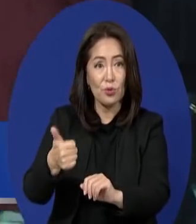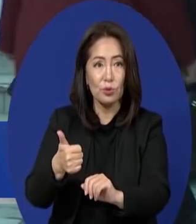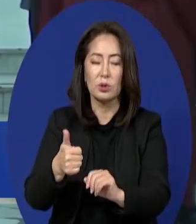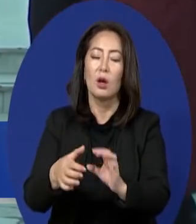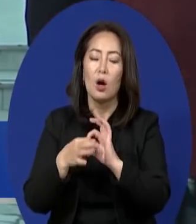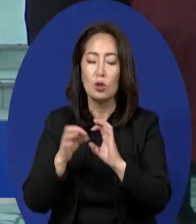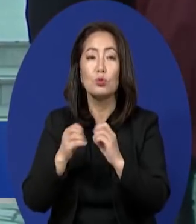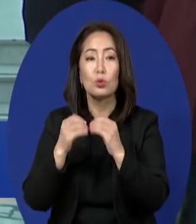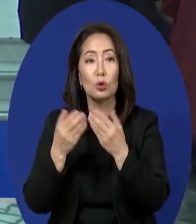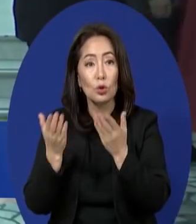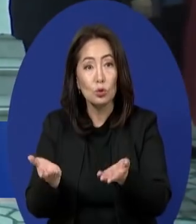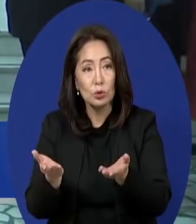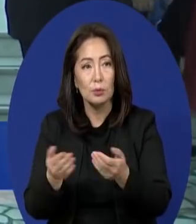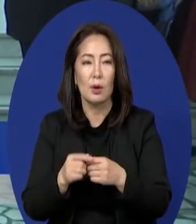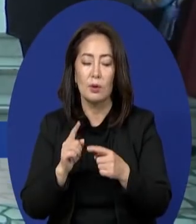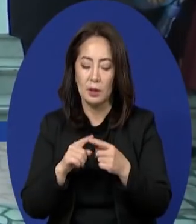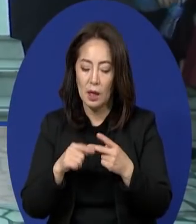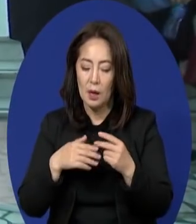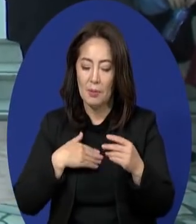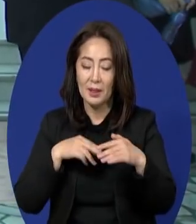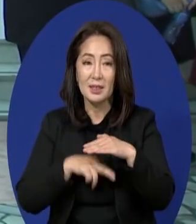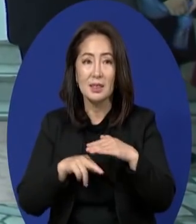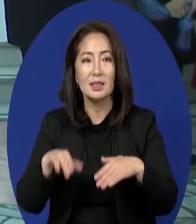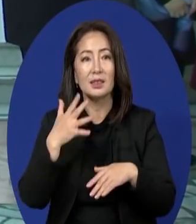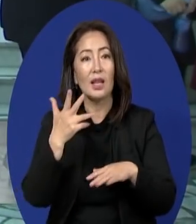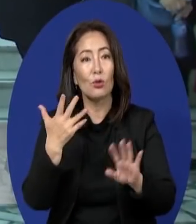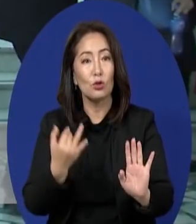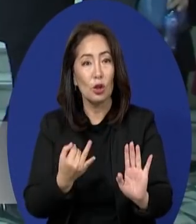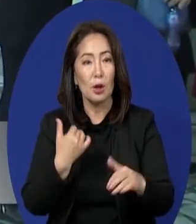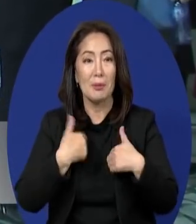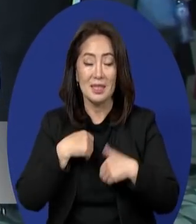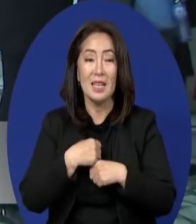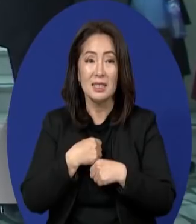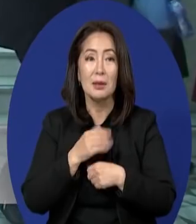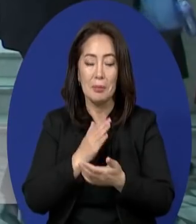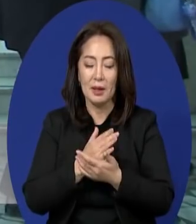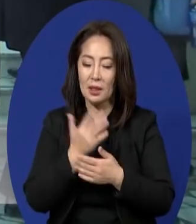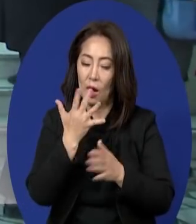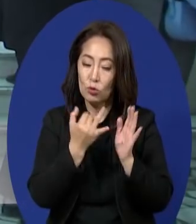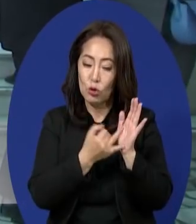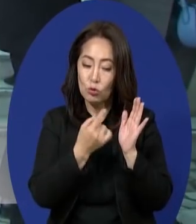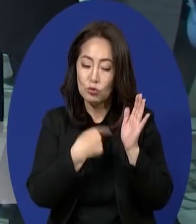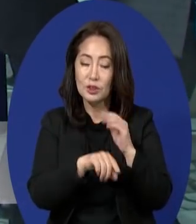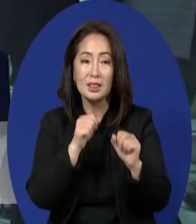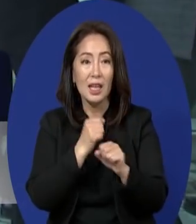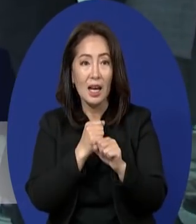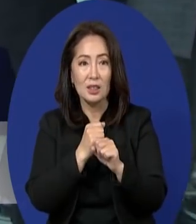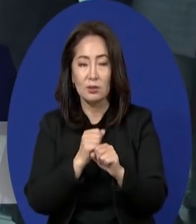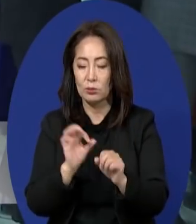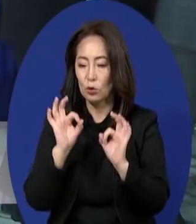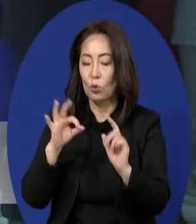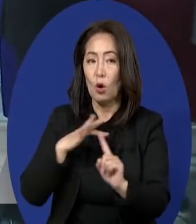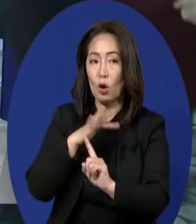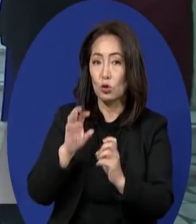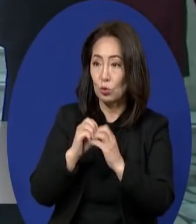өгсөн. За мөн одоо 50 манай цэцэрлэг 57 багш ажилтнтай. За 57 багш ажилчны ажиллах ай тухтай нөхцөлийг